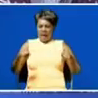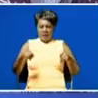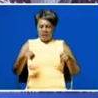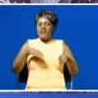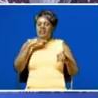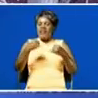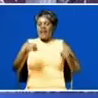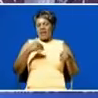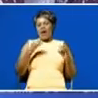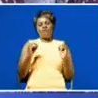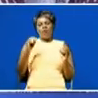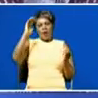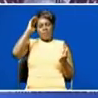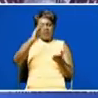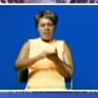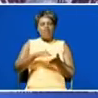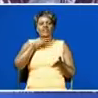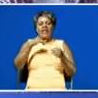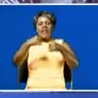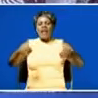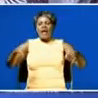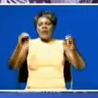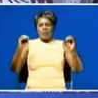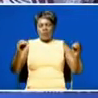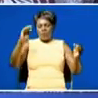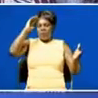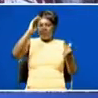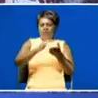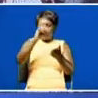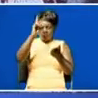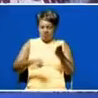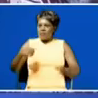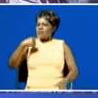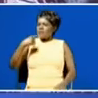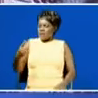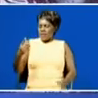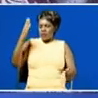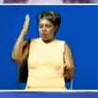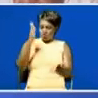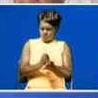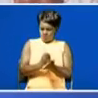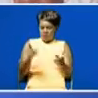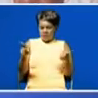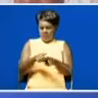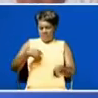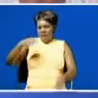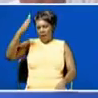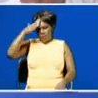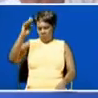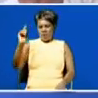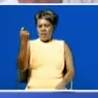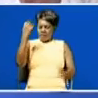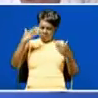anybody ultimatums. I don't believe in ultimatums. I believe in saying the truth as I know it.